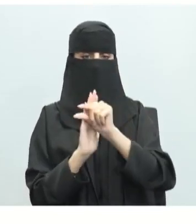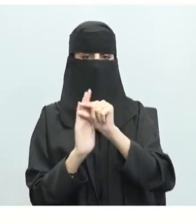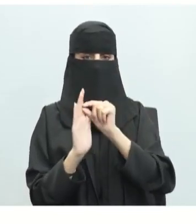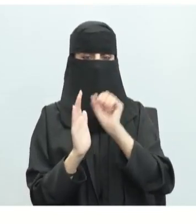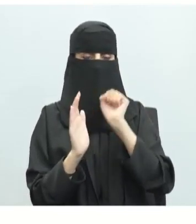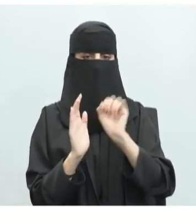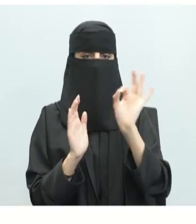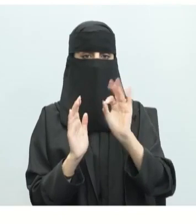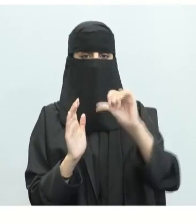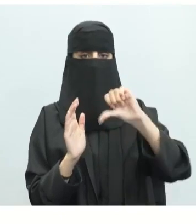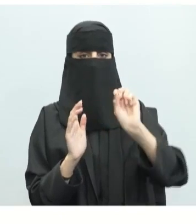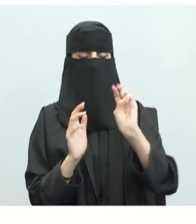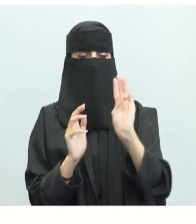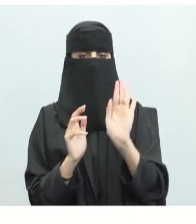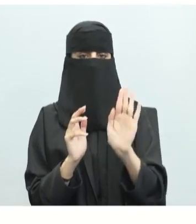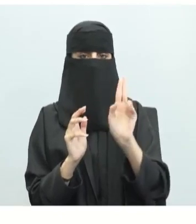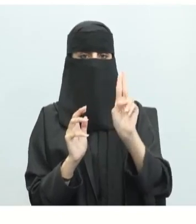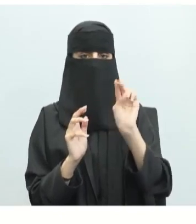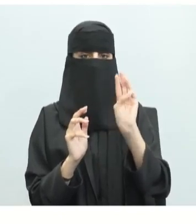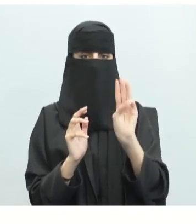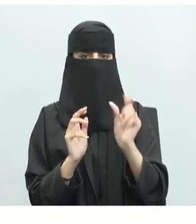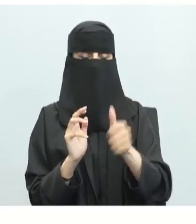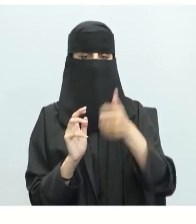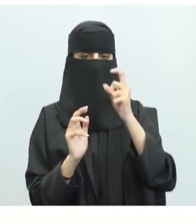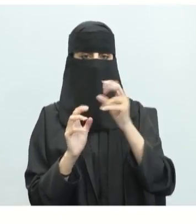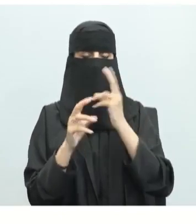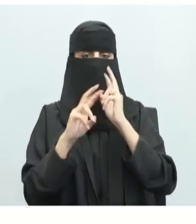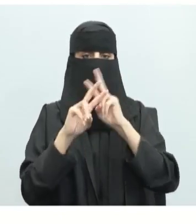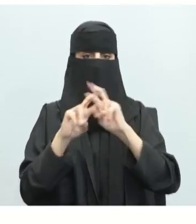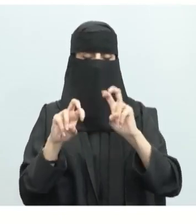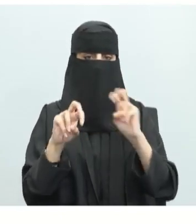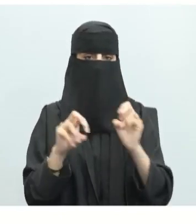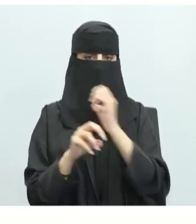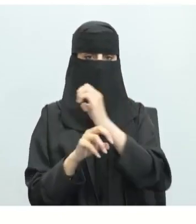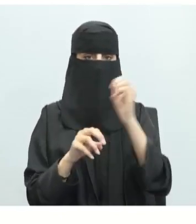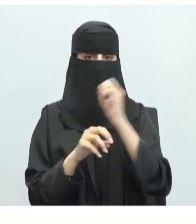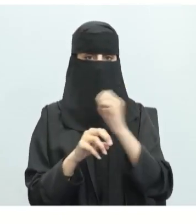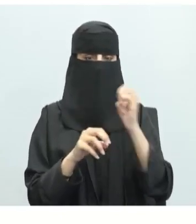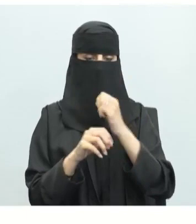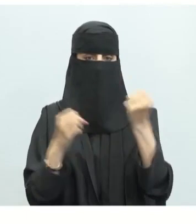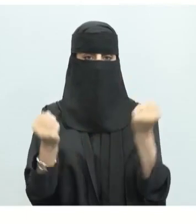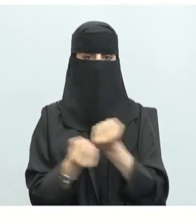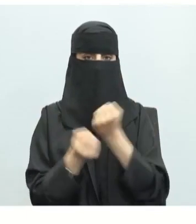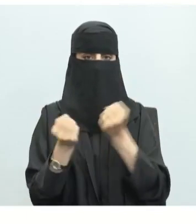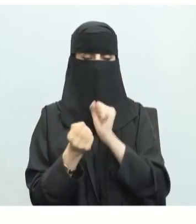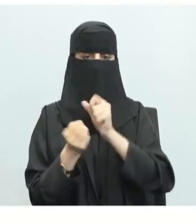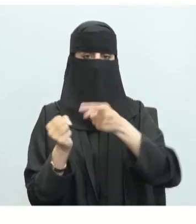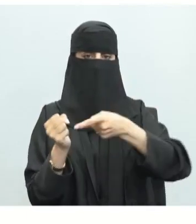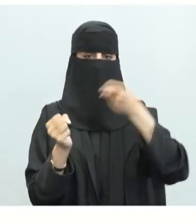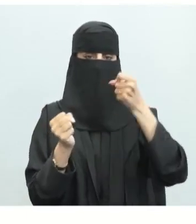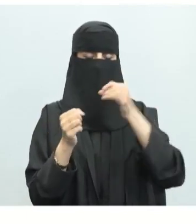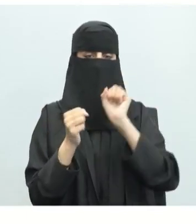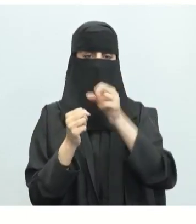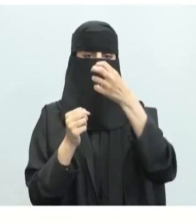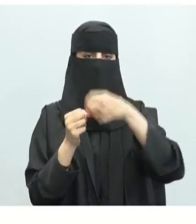الاستثناء، وبعد ذلك تبحث عن جمل وتطبق فيها وتستخرج أركان الاستثناء. ما